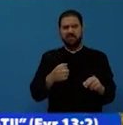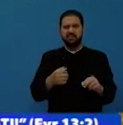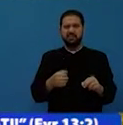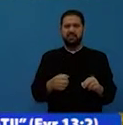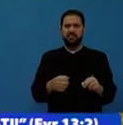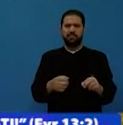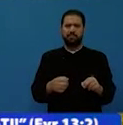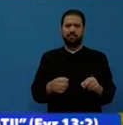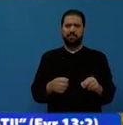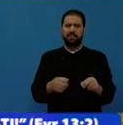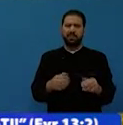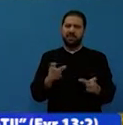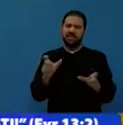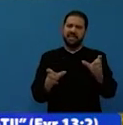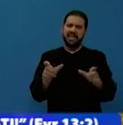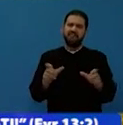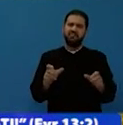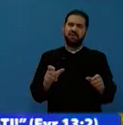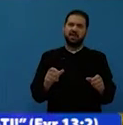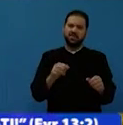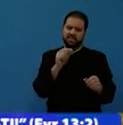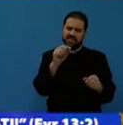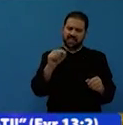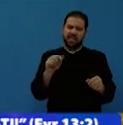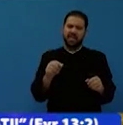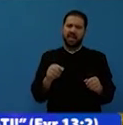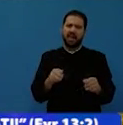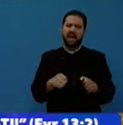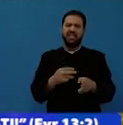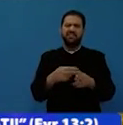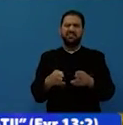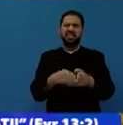ocurențe biblice, vechi testamentare, cu privire la